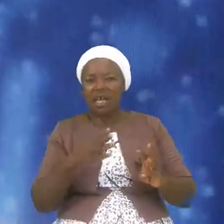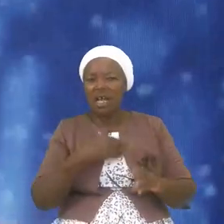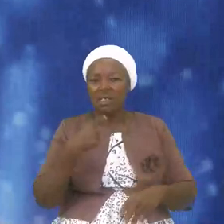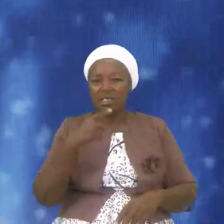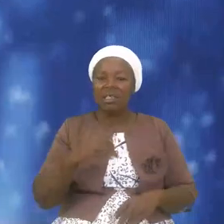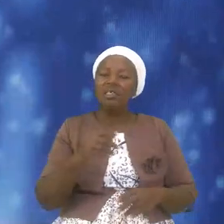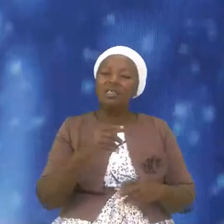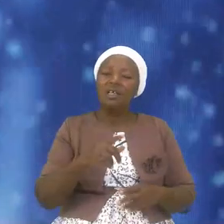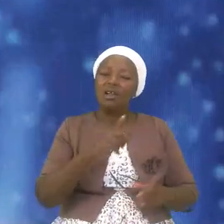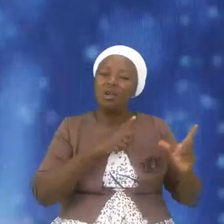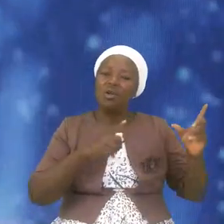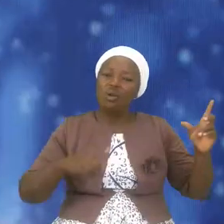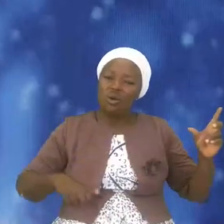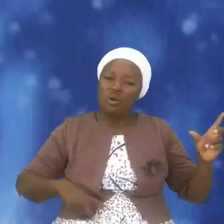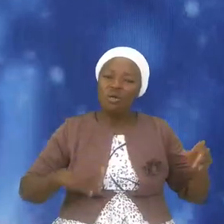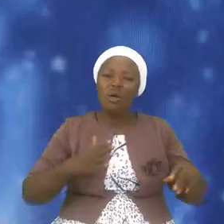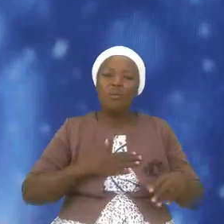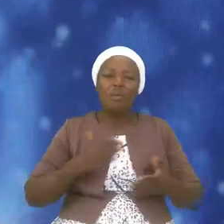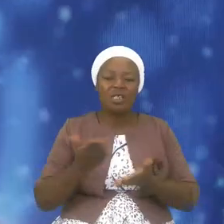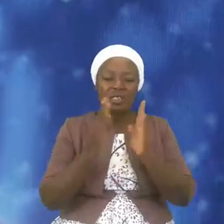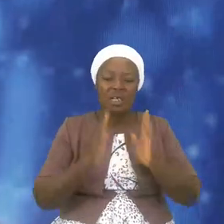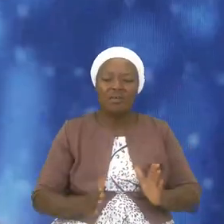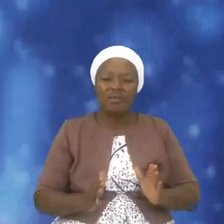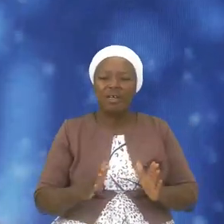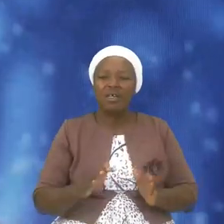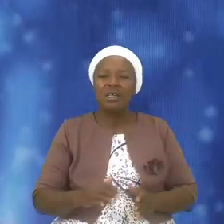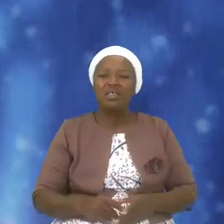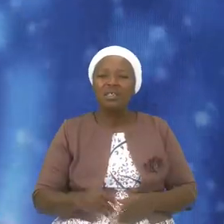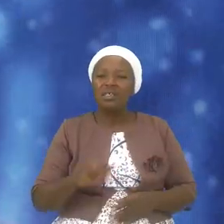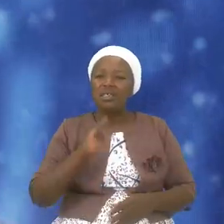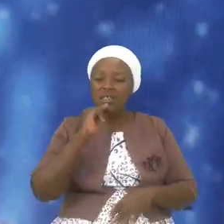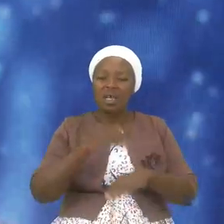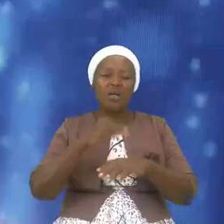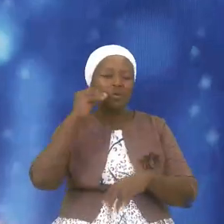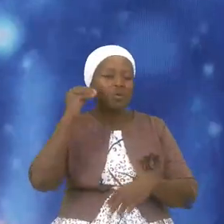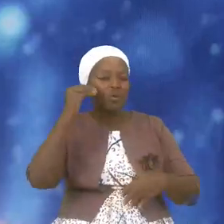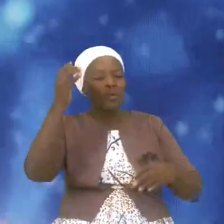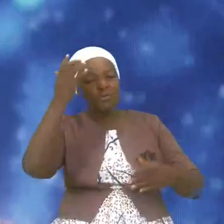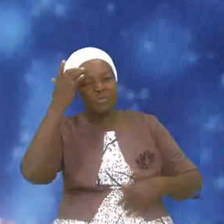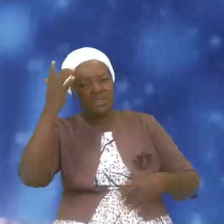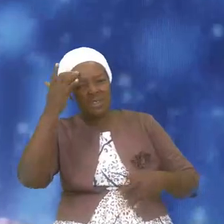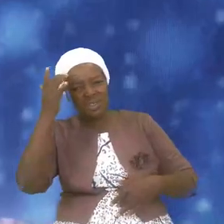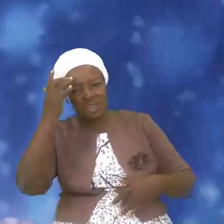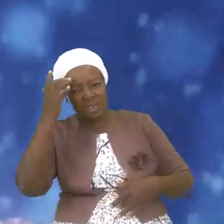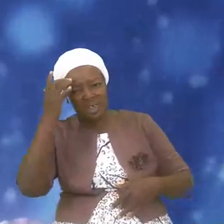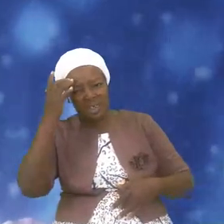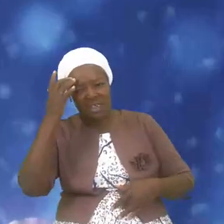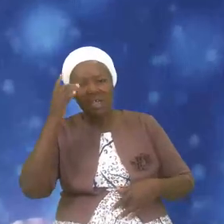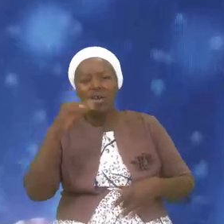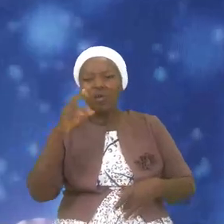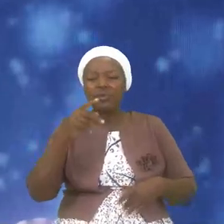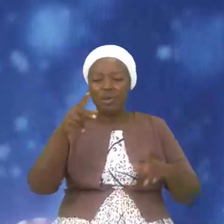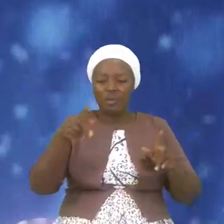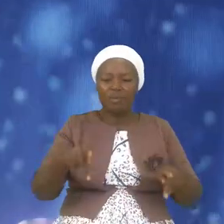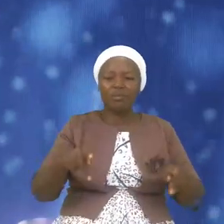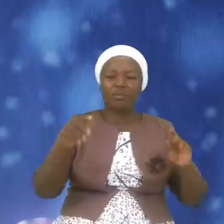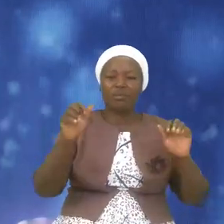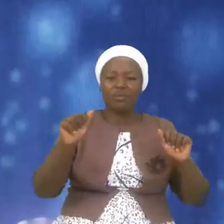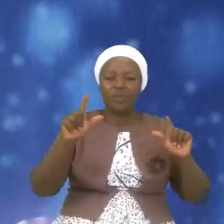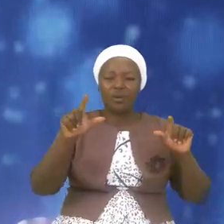aidez, Seigneur, mon serviteur couché à la maison et souffrant.